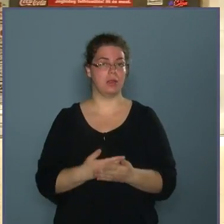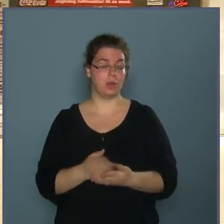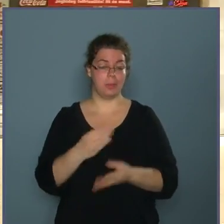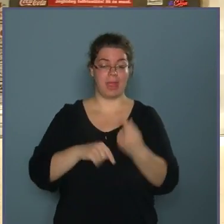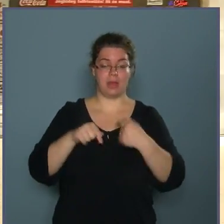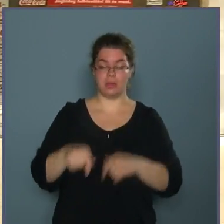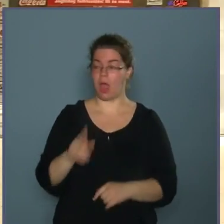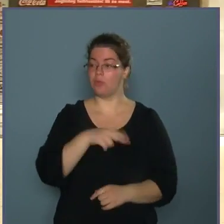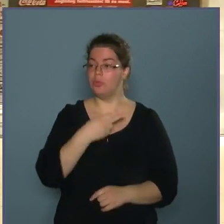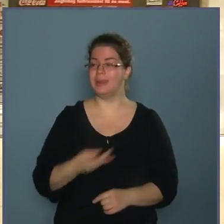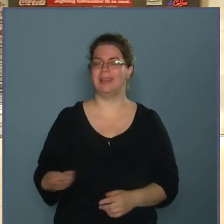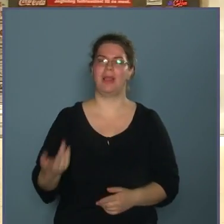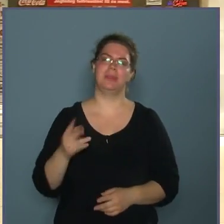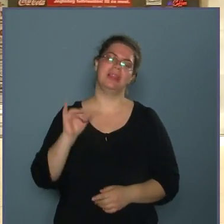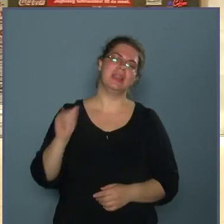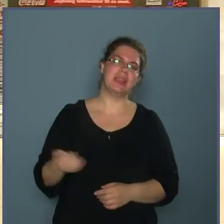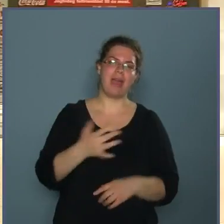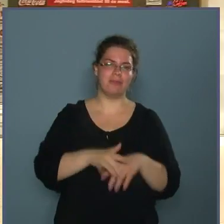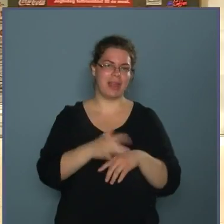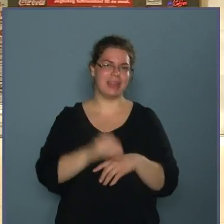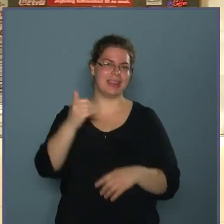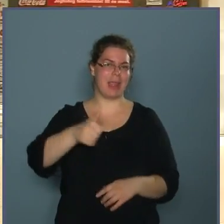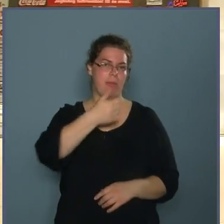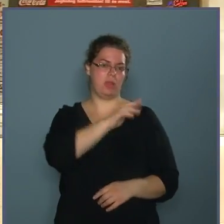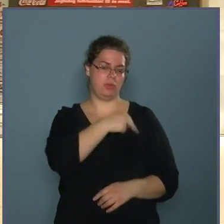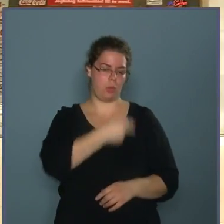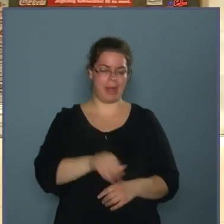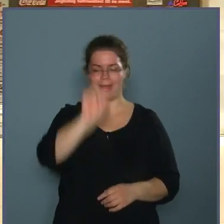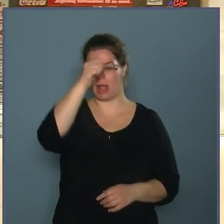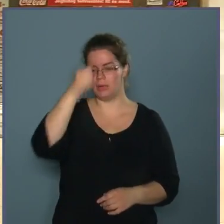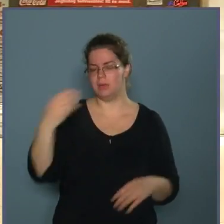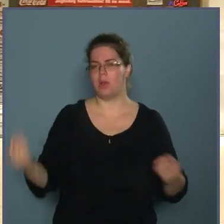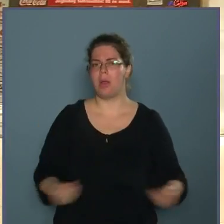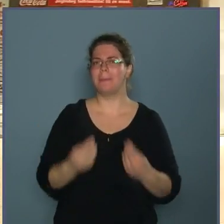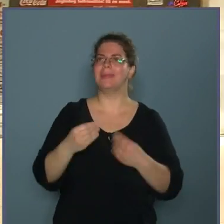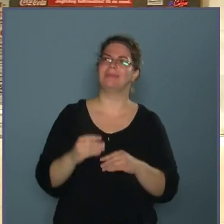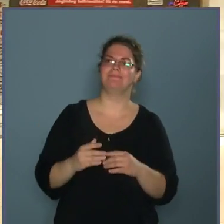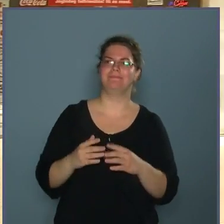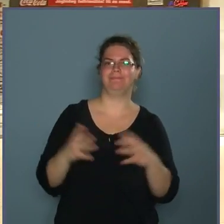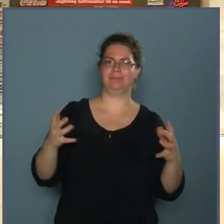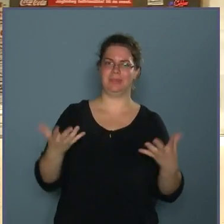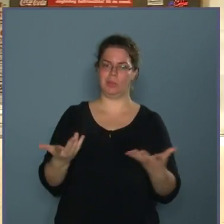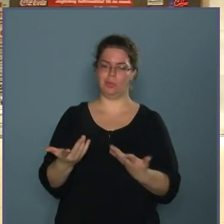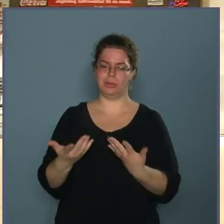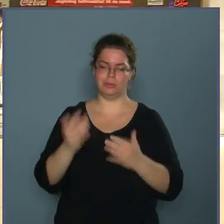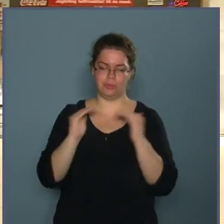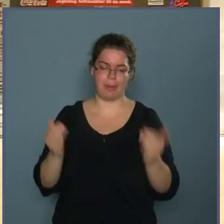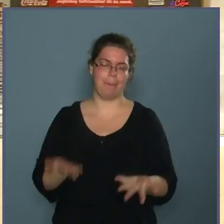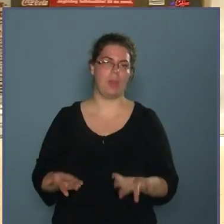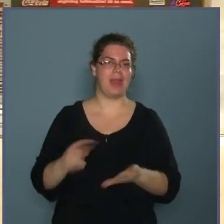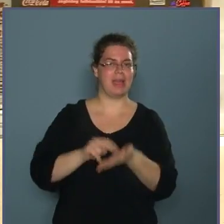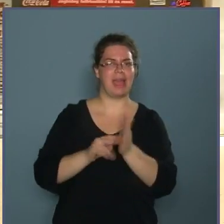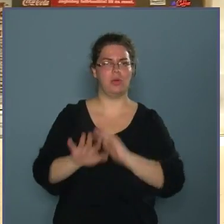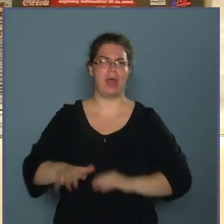hiszen az a kórház, mert Jan Ferenc Délpesti Kórháznak hívunk, amely egy ikonikus épülete a kerületnek,